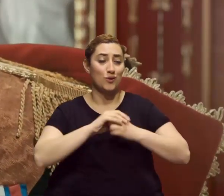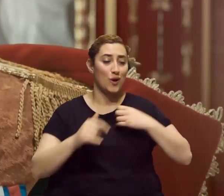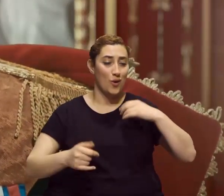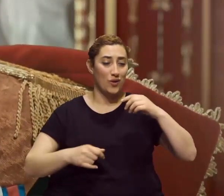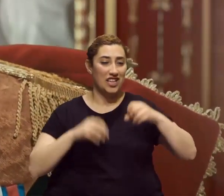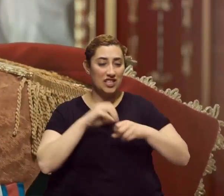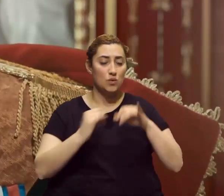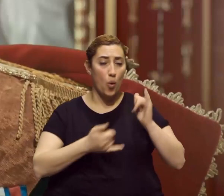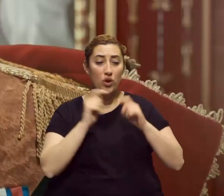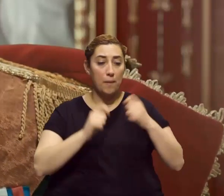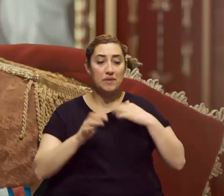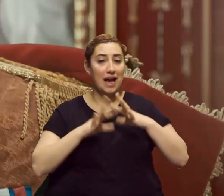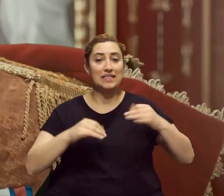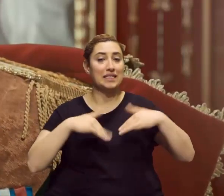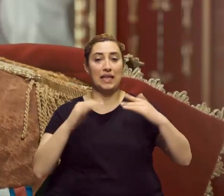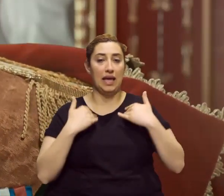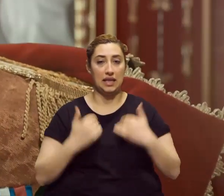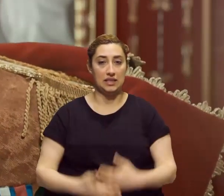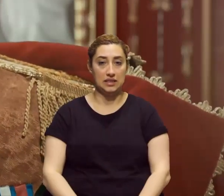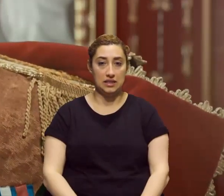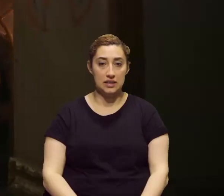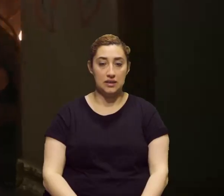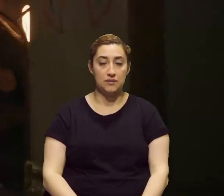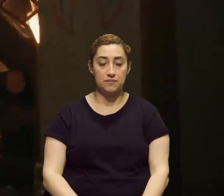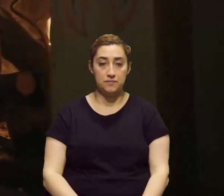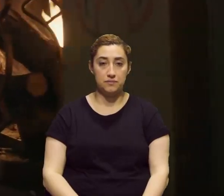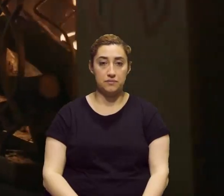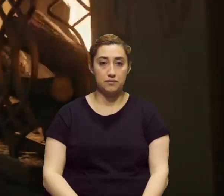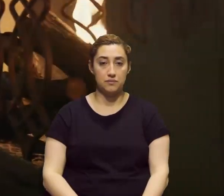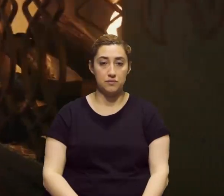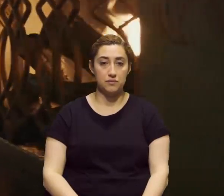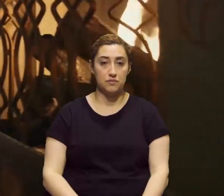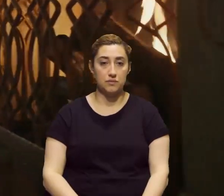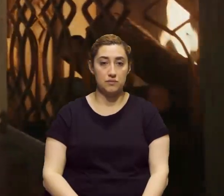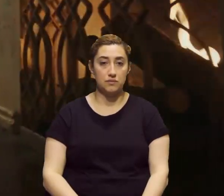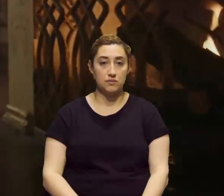oyuna girecek kadar hazırlıklı değiliz. Kabul odasında şömine yanıyor.